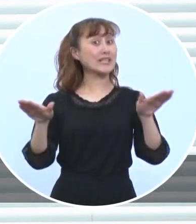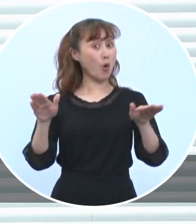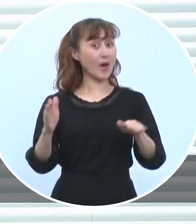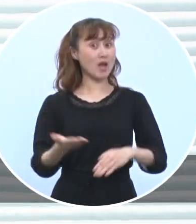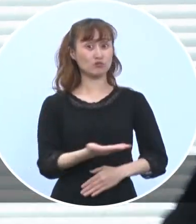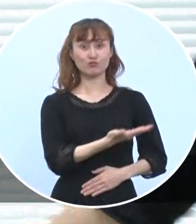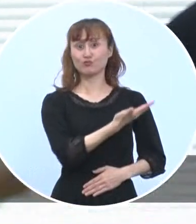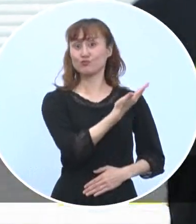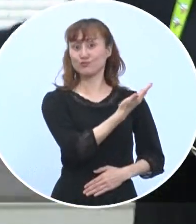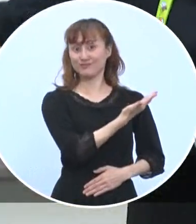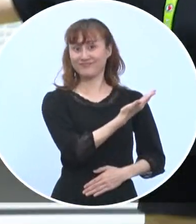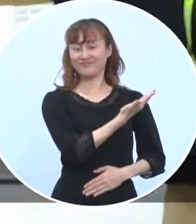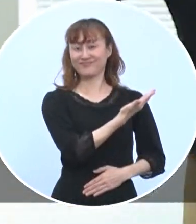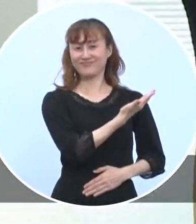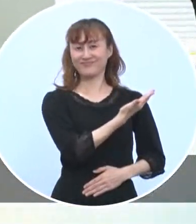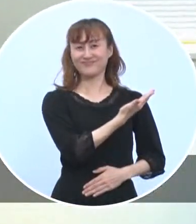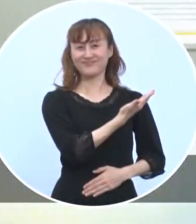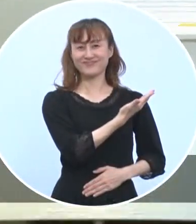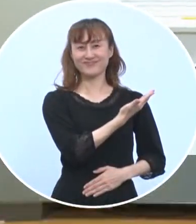距離、